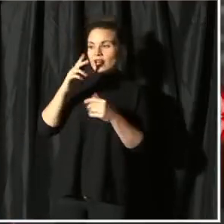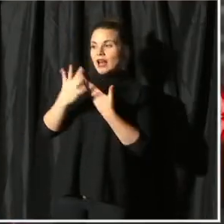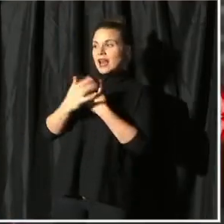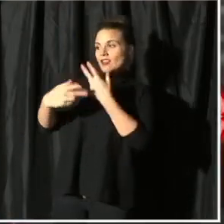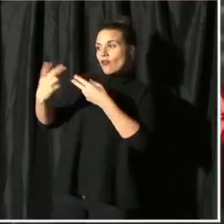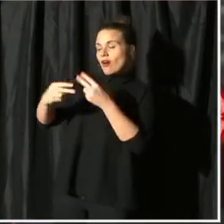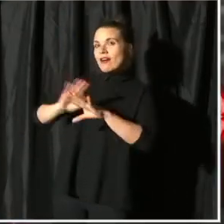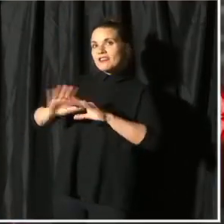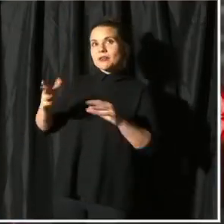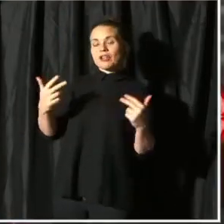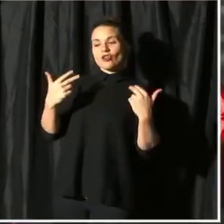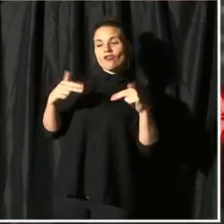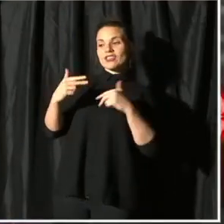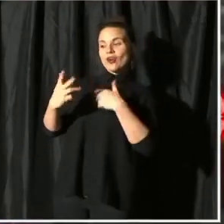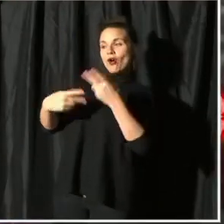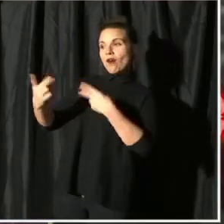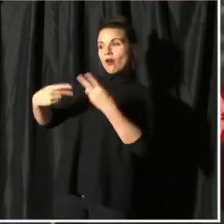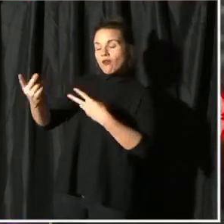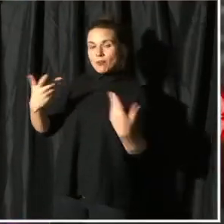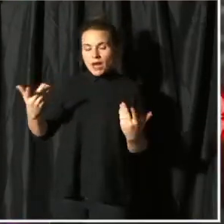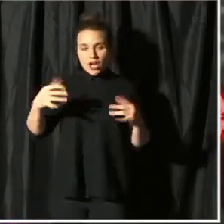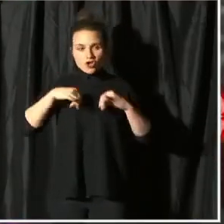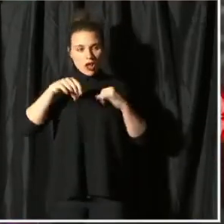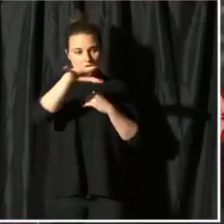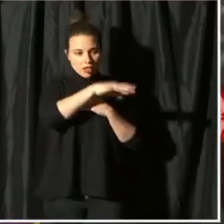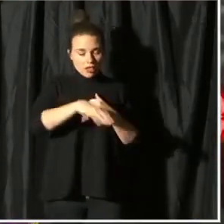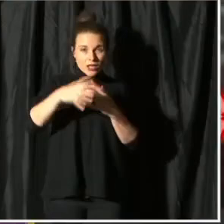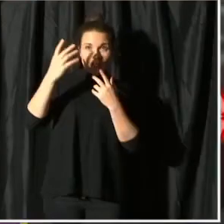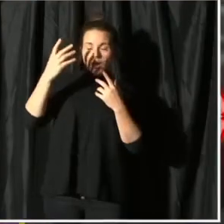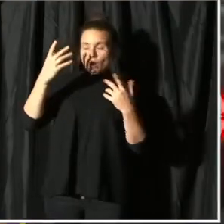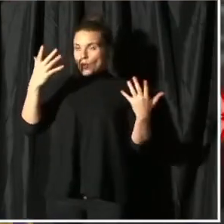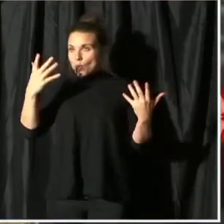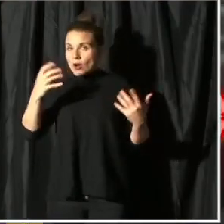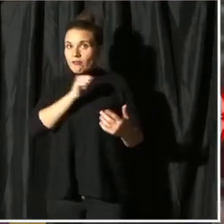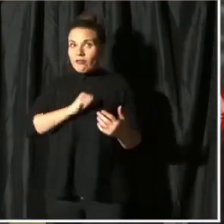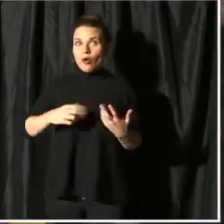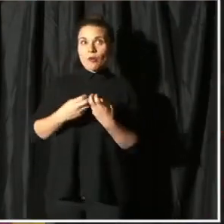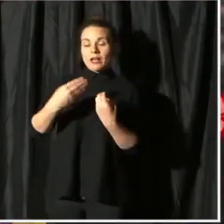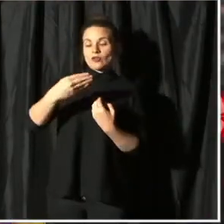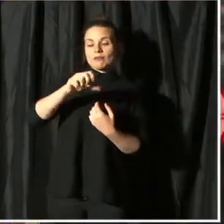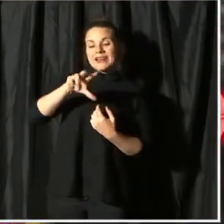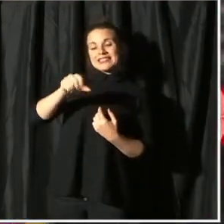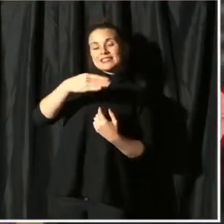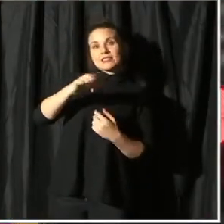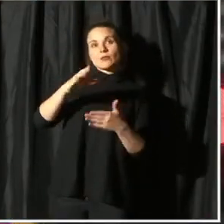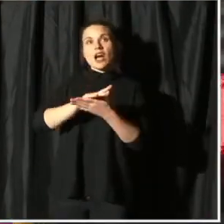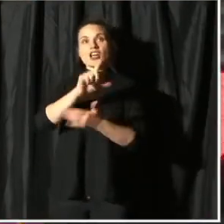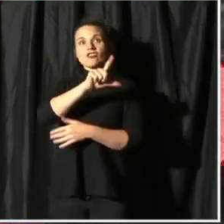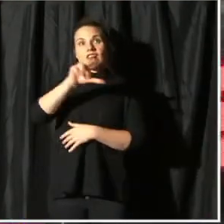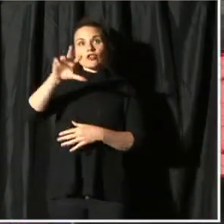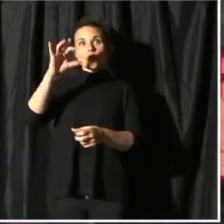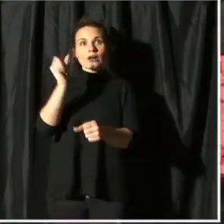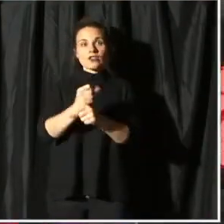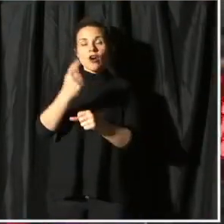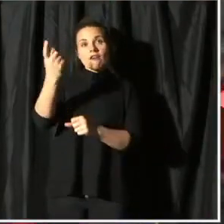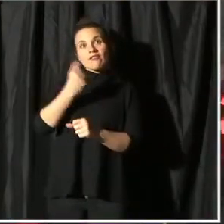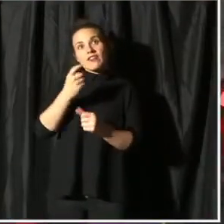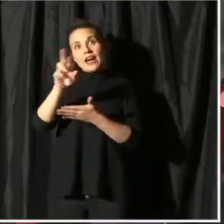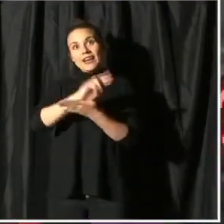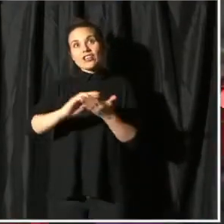de la jeunesse reste inchangé je vous parle de maxime 23 ans originaire de picardie